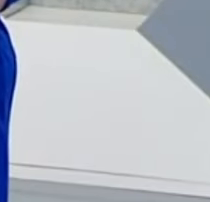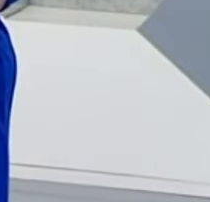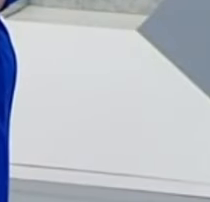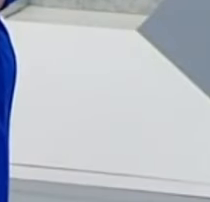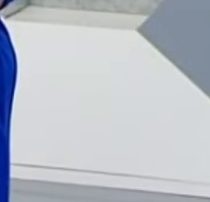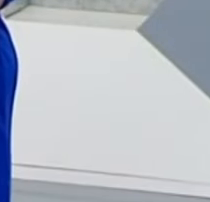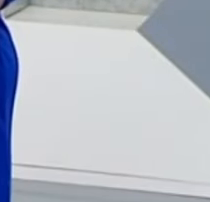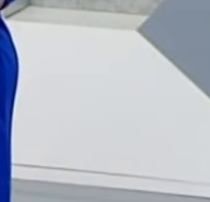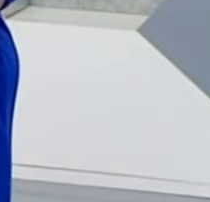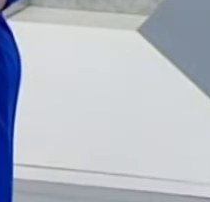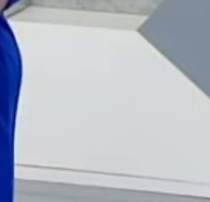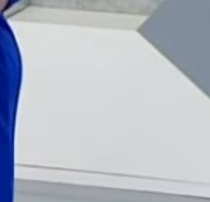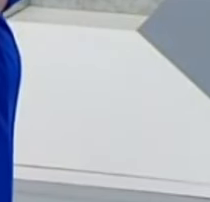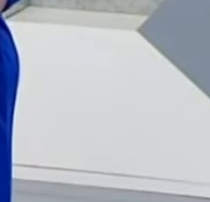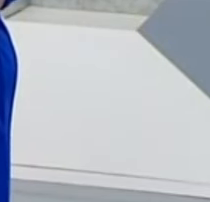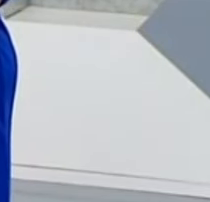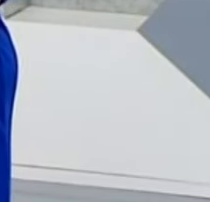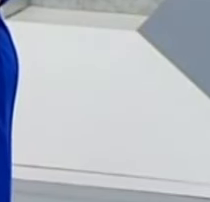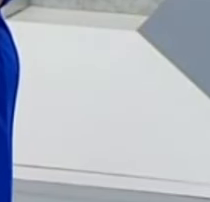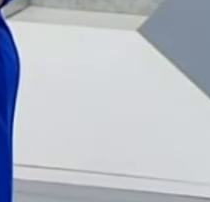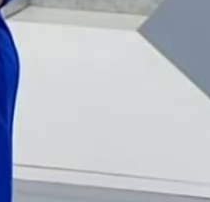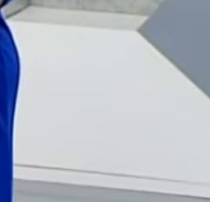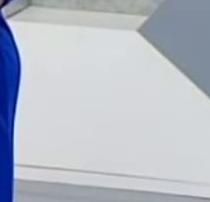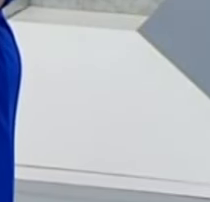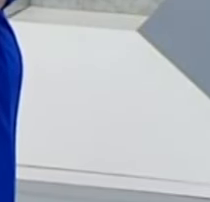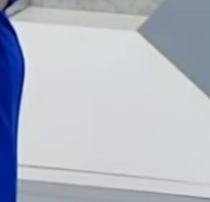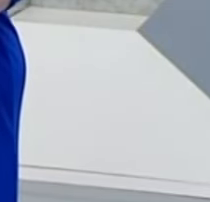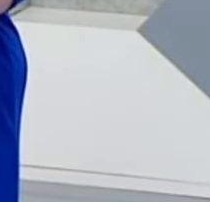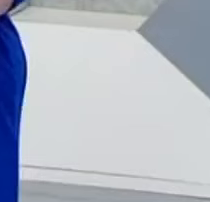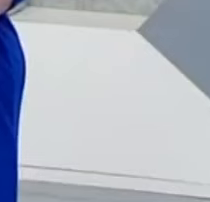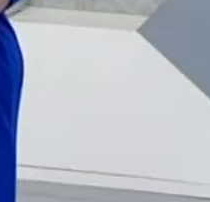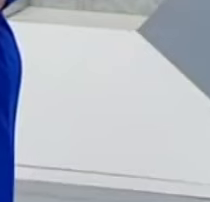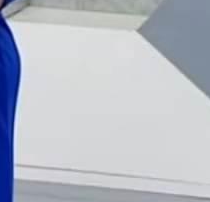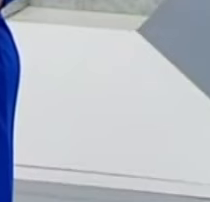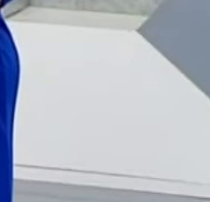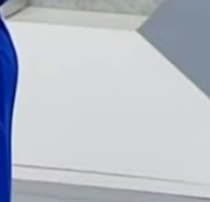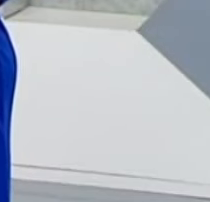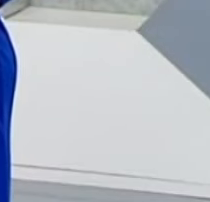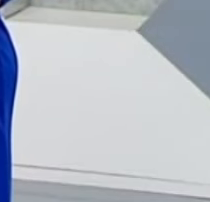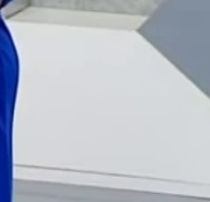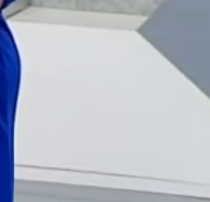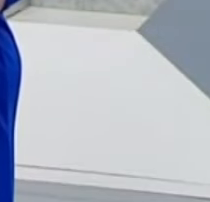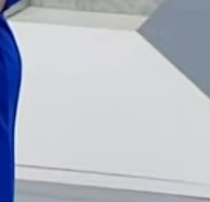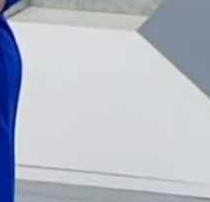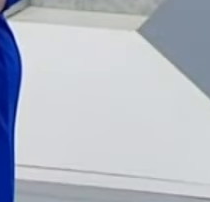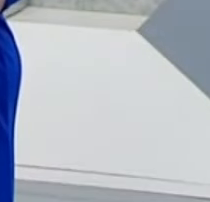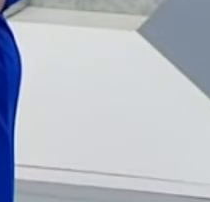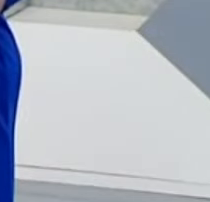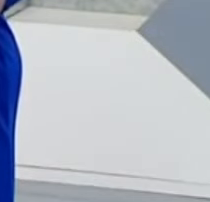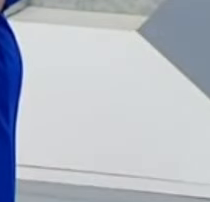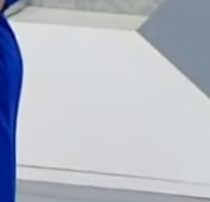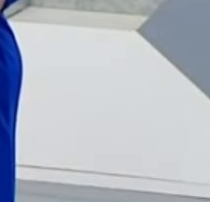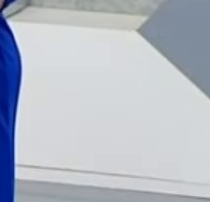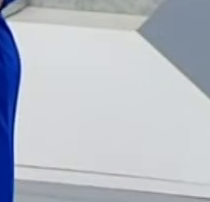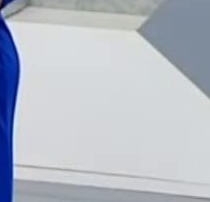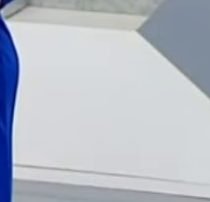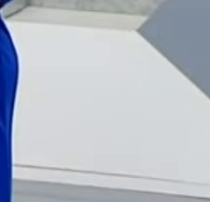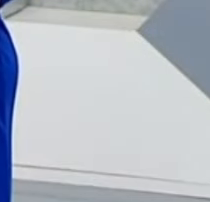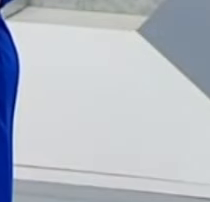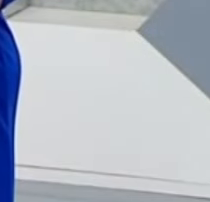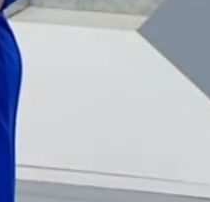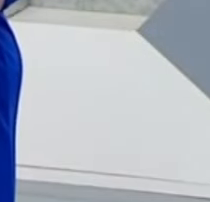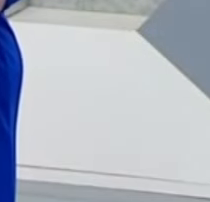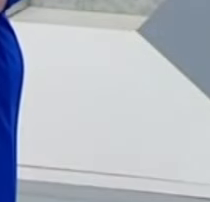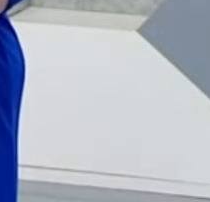Kapuso, para sa mga maiinit na balita, mag-subscribe sa GMA Integrated News sa YouTube. Sa mga kapuso naman abroad, subaybayan nyo kami sa